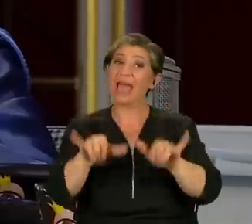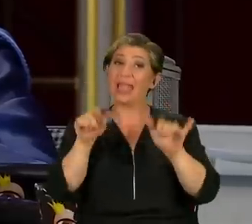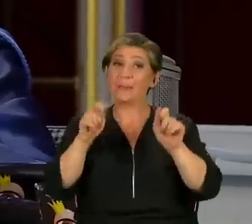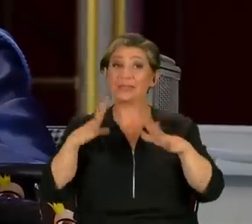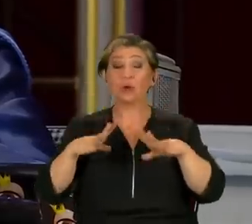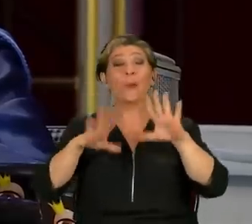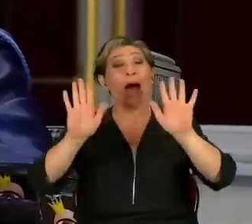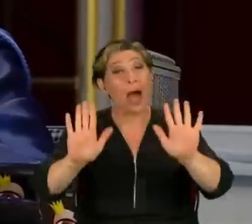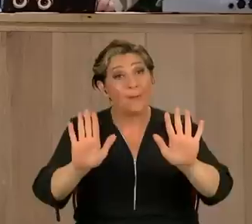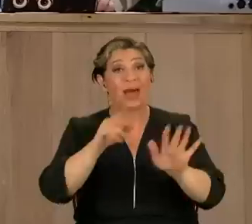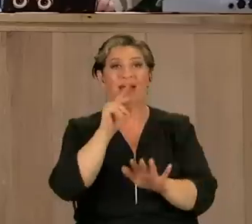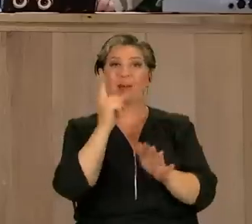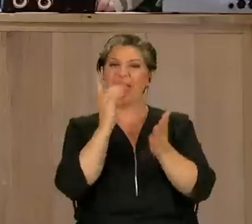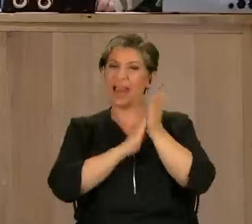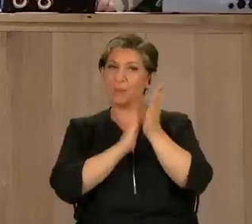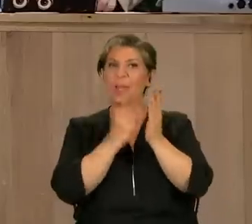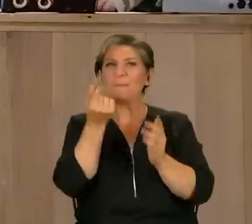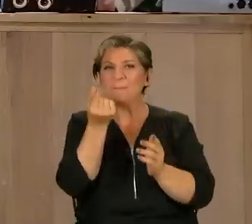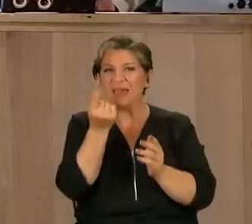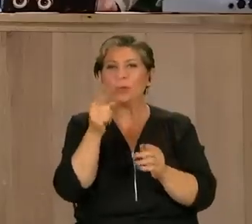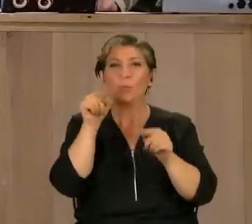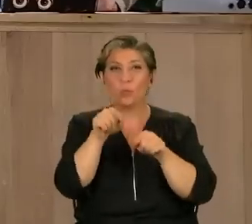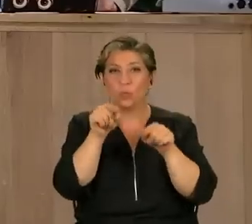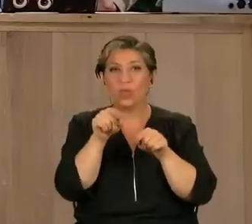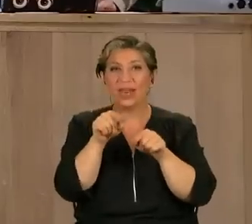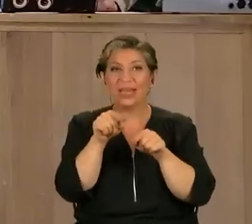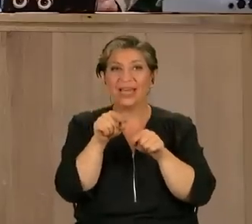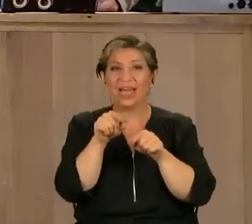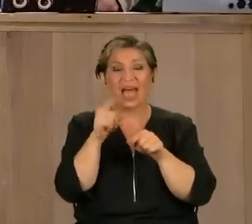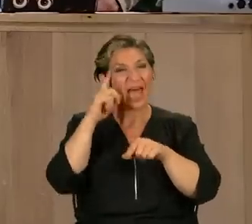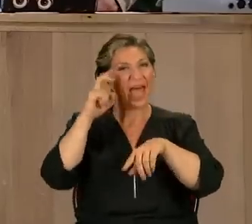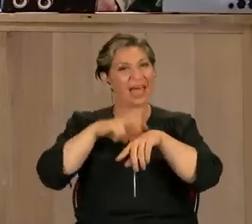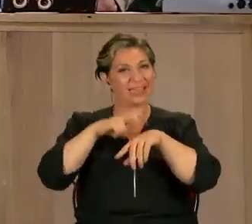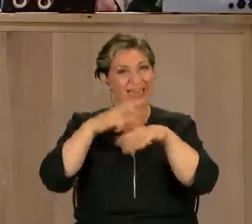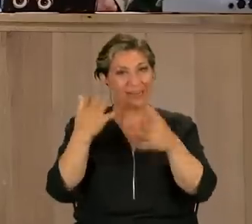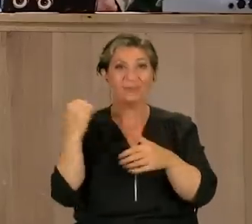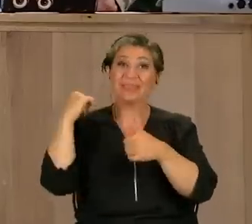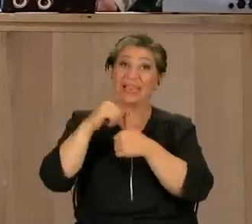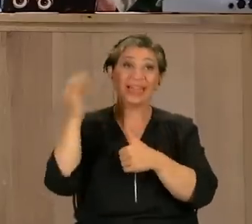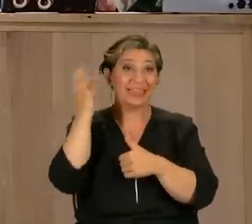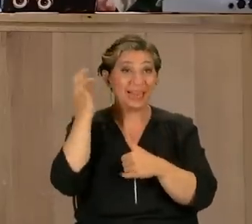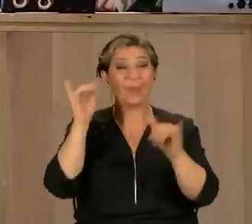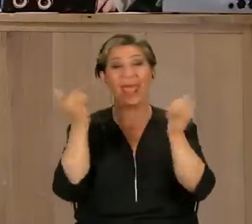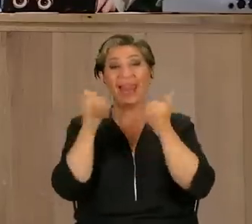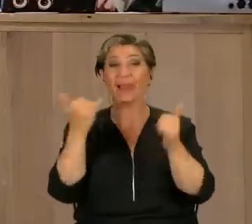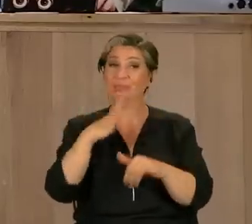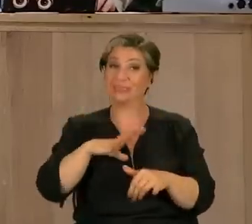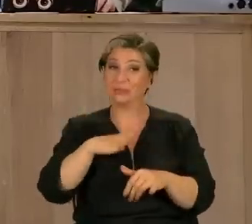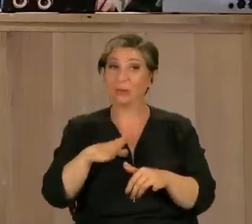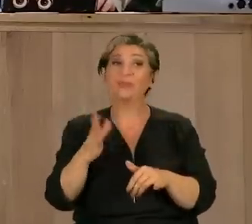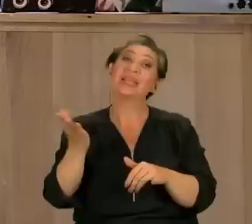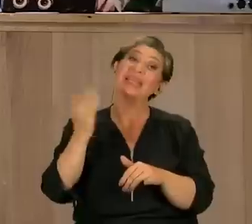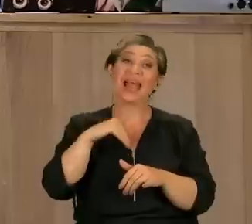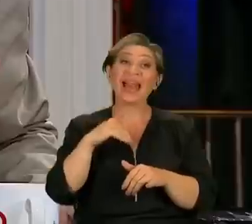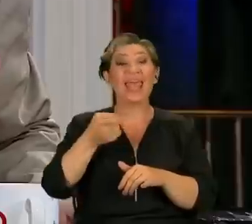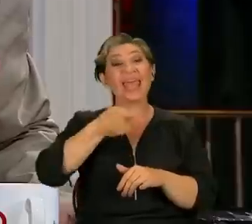istiyorum ama elimde biraz da bunları anımsayalım, tekrar dinleyelim ve eğlenelim istiyorum. Gel